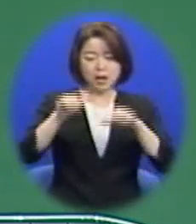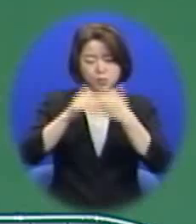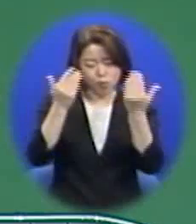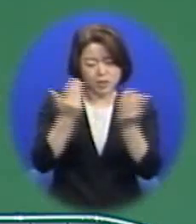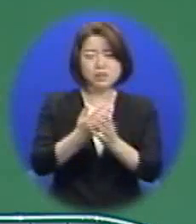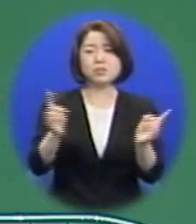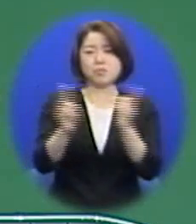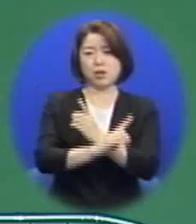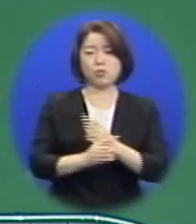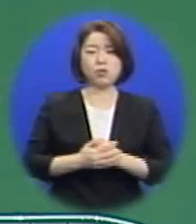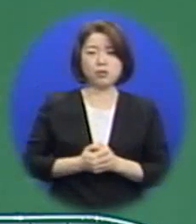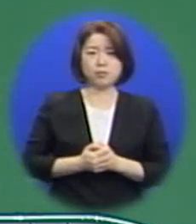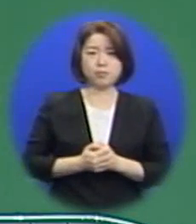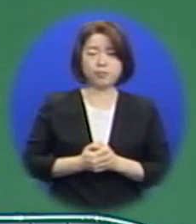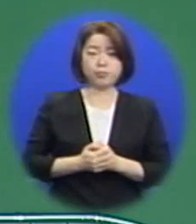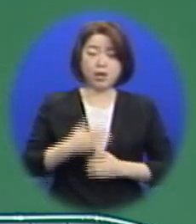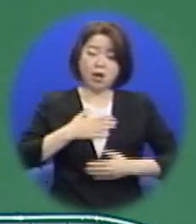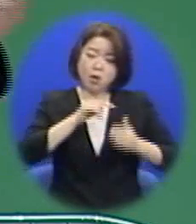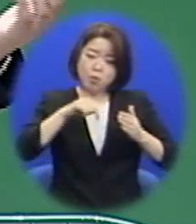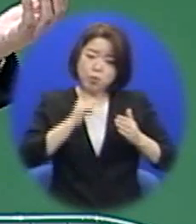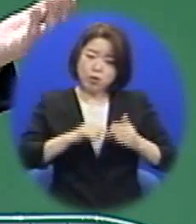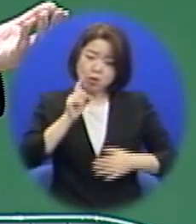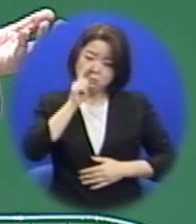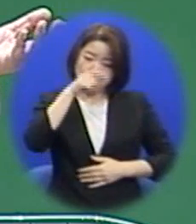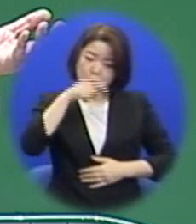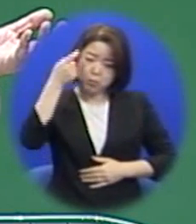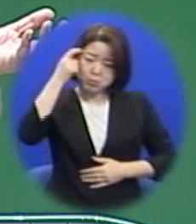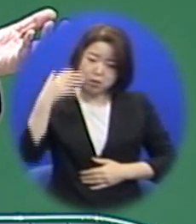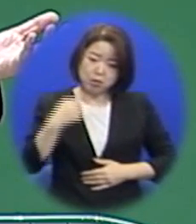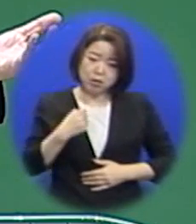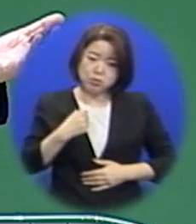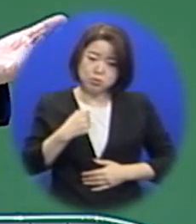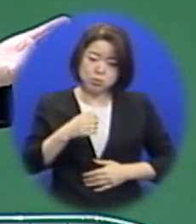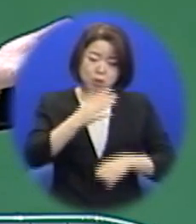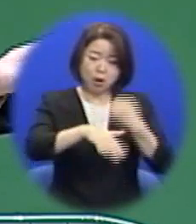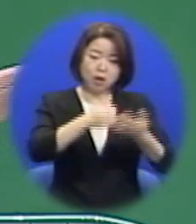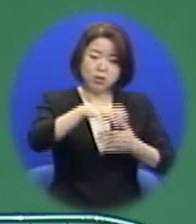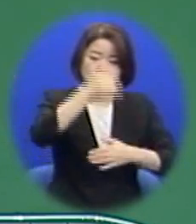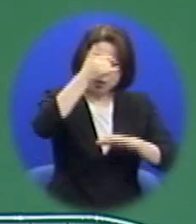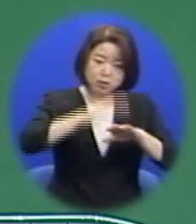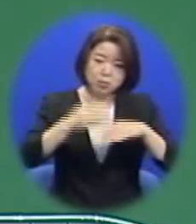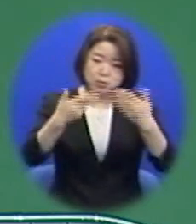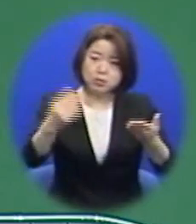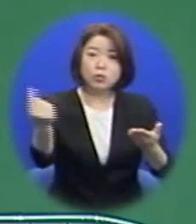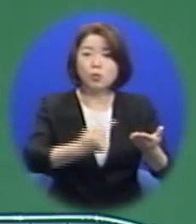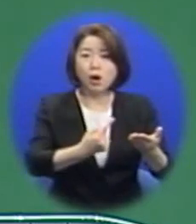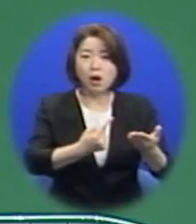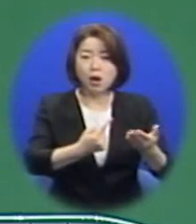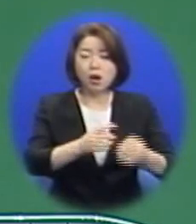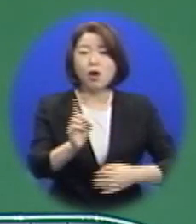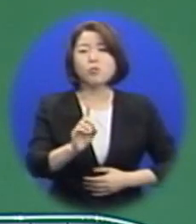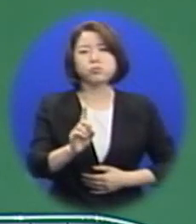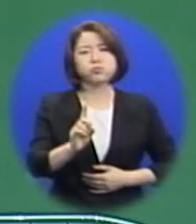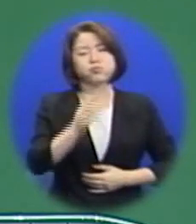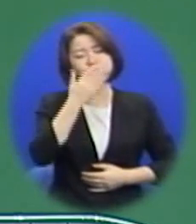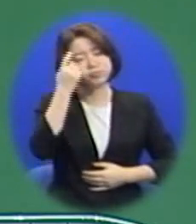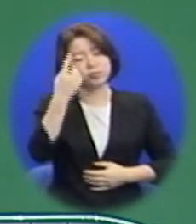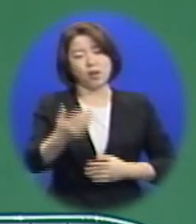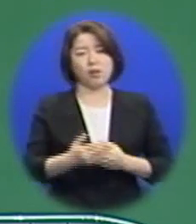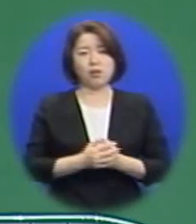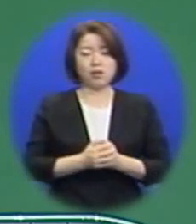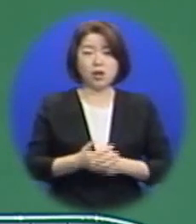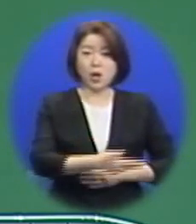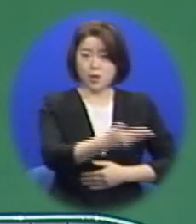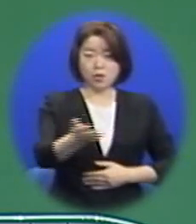여러분의 마음속에 더러운 생각을 가지고 어떻게 예배드리러 나올 수 있겠어요? 여러분이 거짓말하고 또